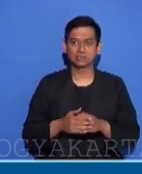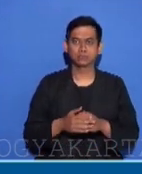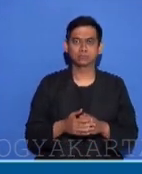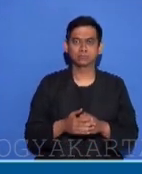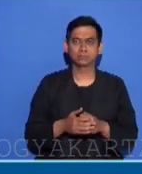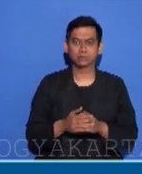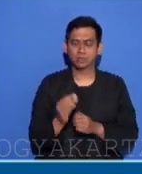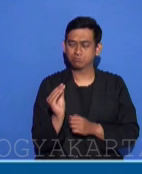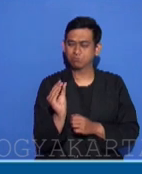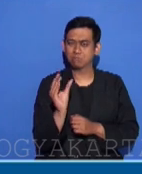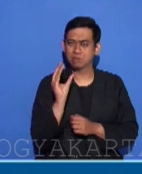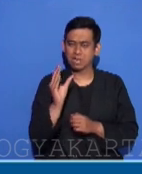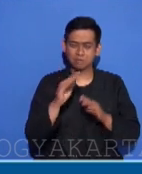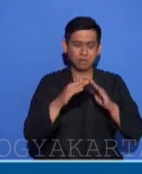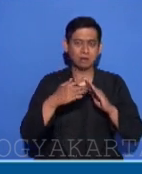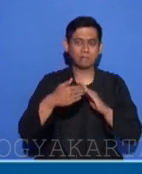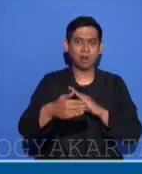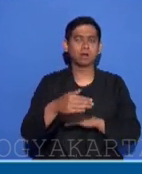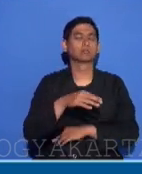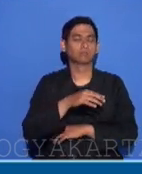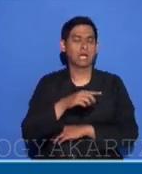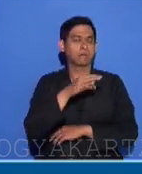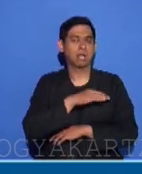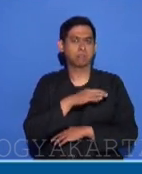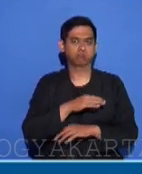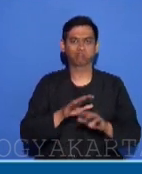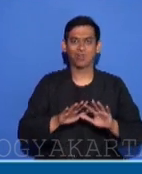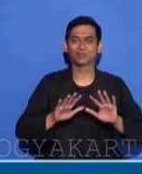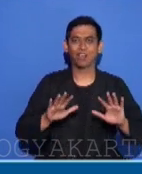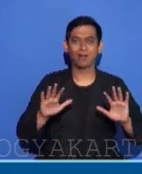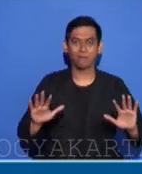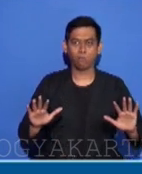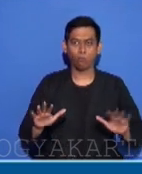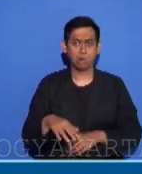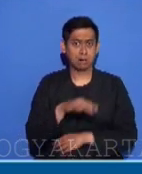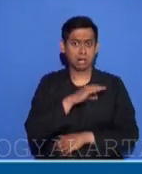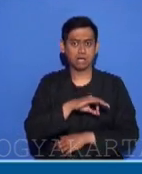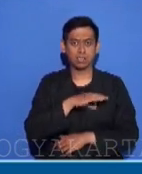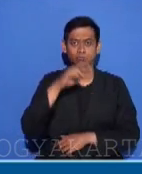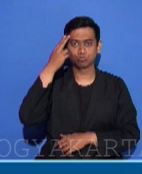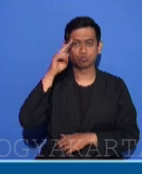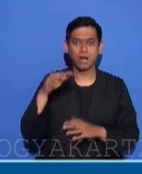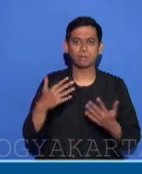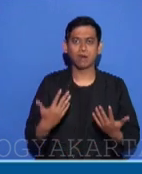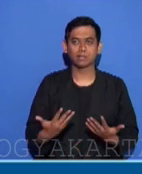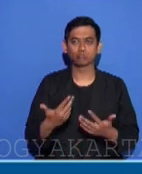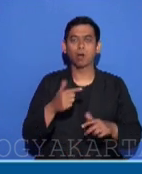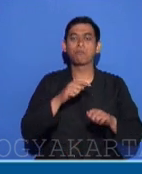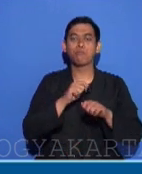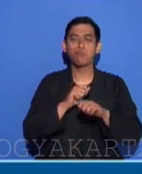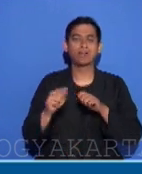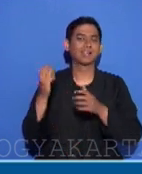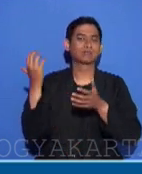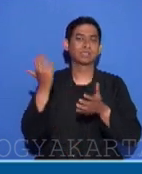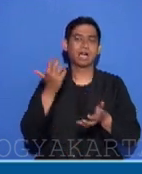mangatipun ugian saya jangkep taneman rosela mekaten dipunataken wohipun Min Kang bahan damel jampi kolesterol